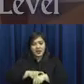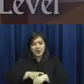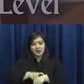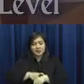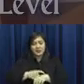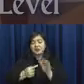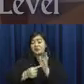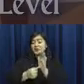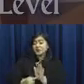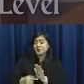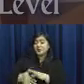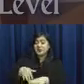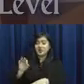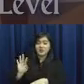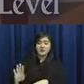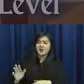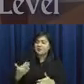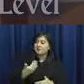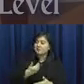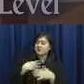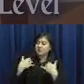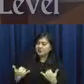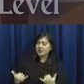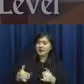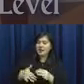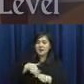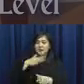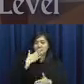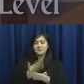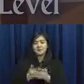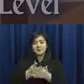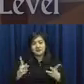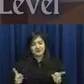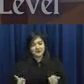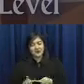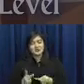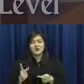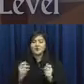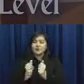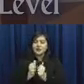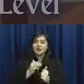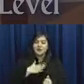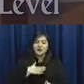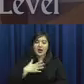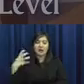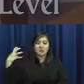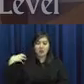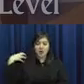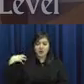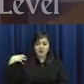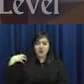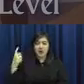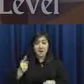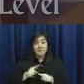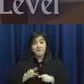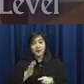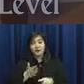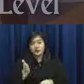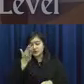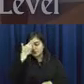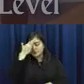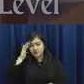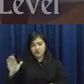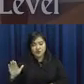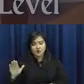ako ngayon, kasama si boss na ganito. You see, nakakapag-post-post ka pa ng ganun sa Facebook. Hindi mo alam, sinisira na pala